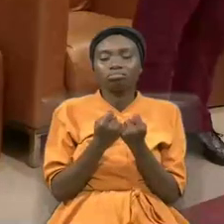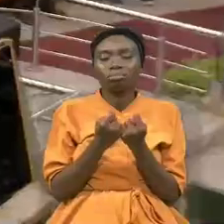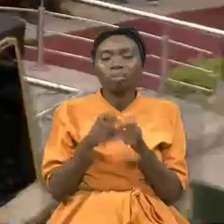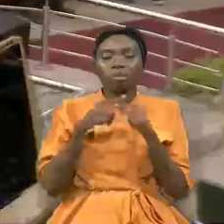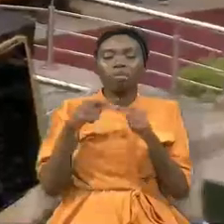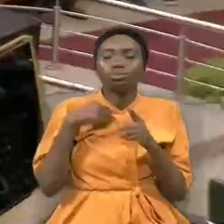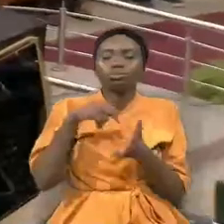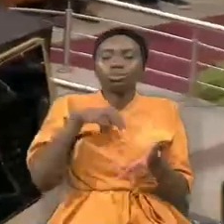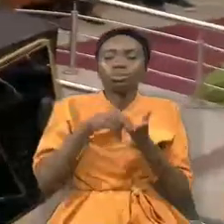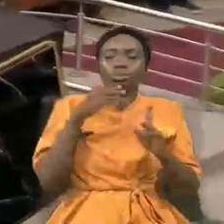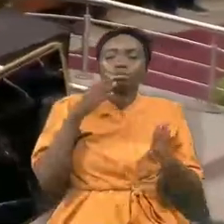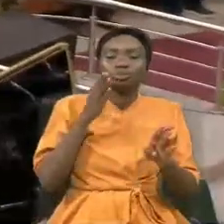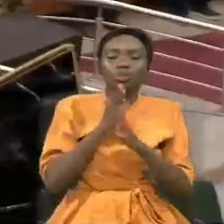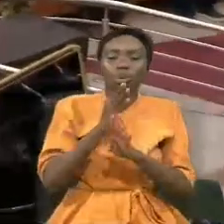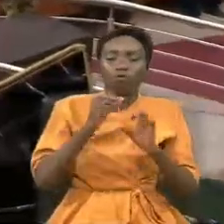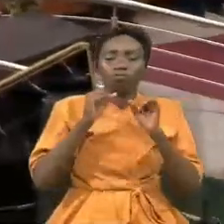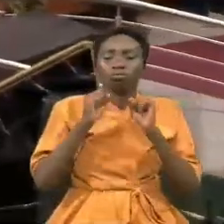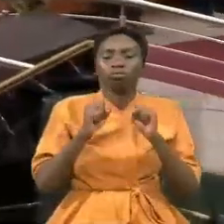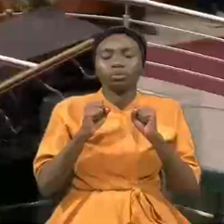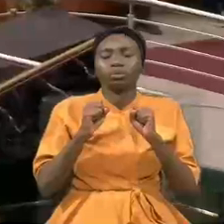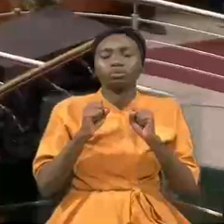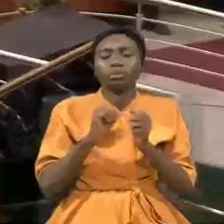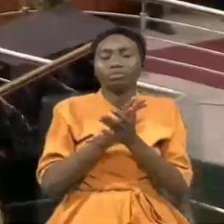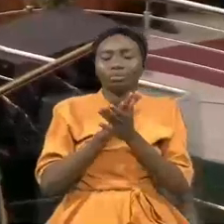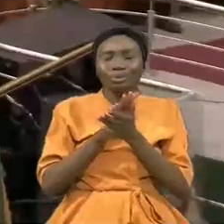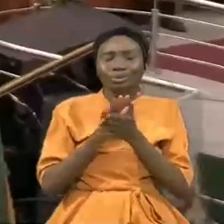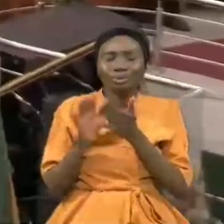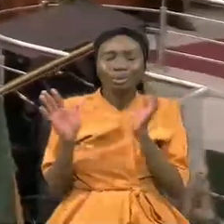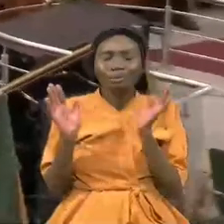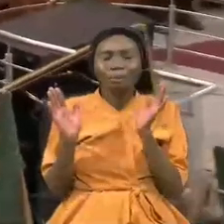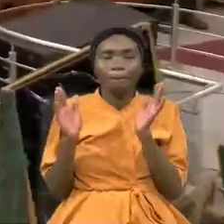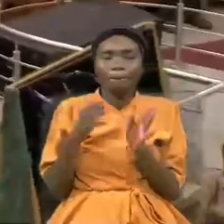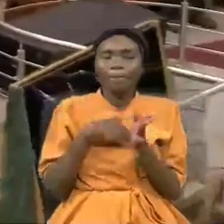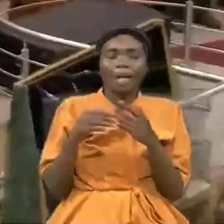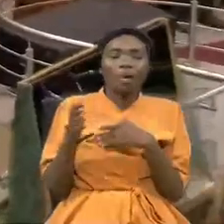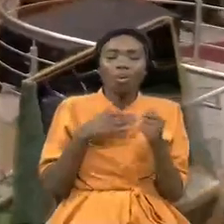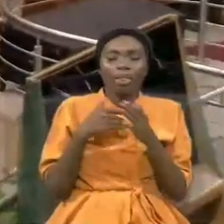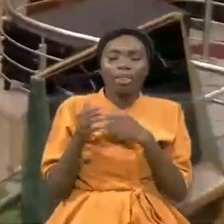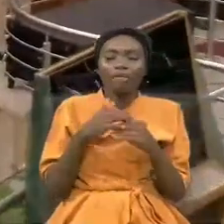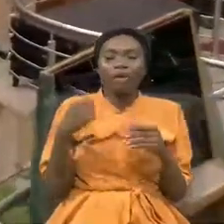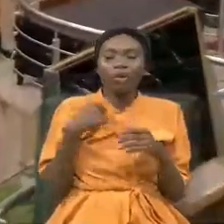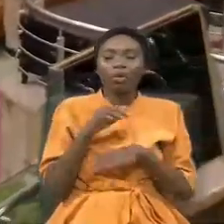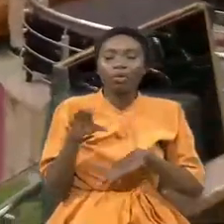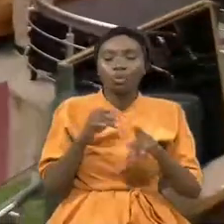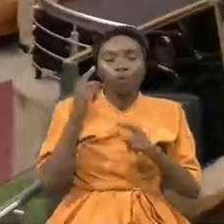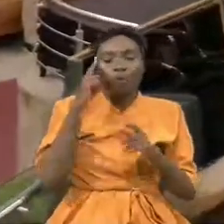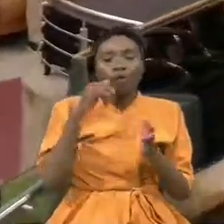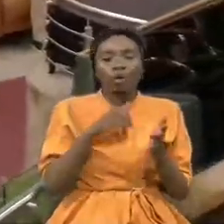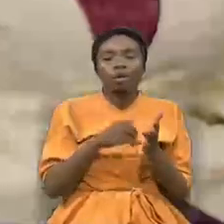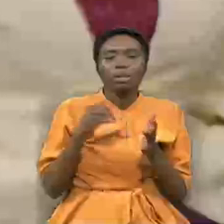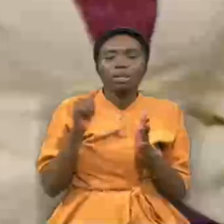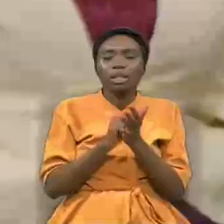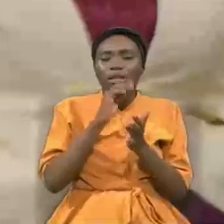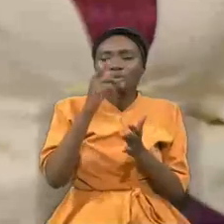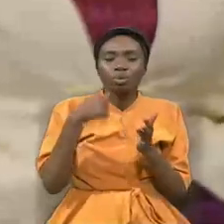favoritisme, dans le tribalisme, mais que vous soyez ferme, transparent, et tout ce que vous faites, alors c'est ce que